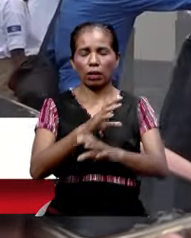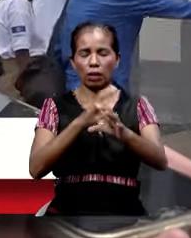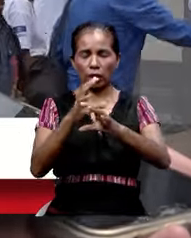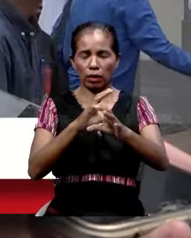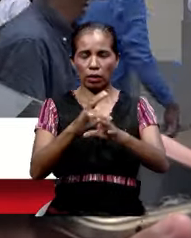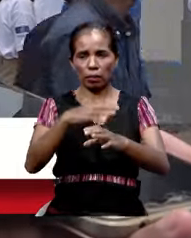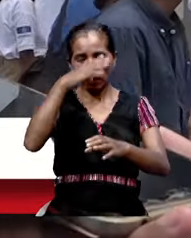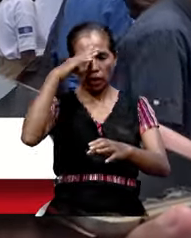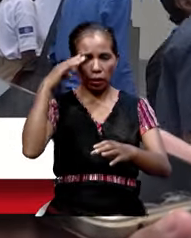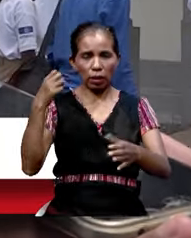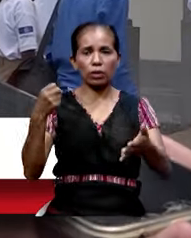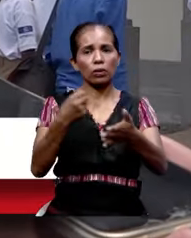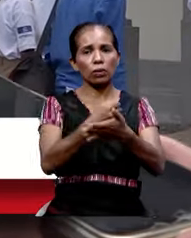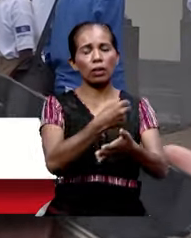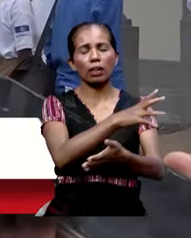metan besok ya itu ninia